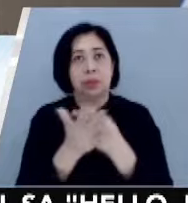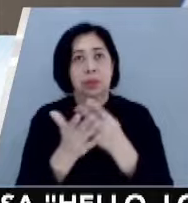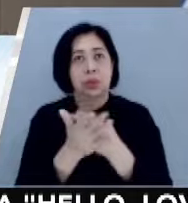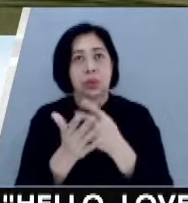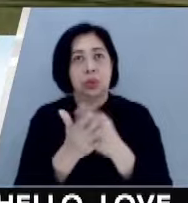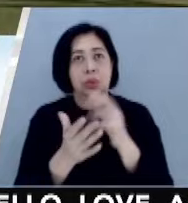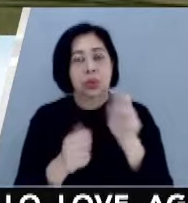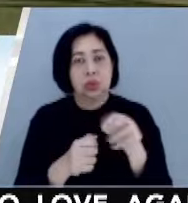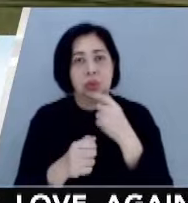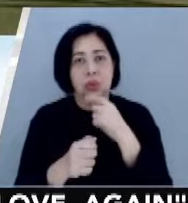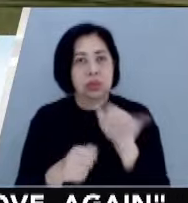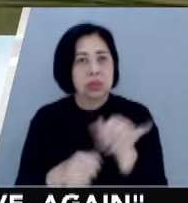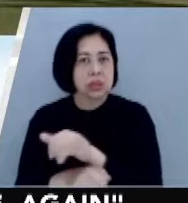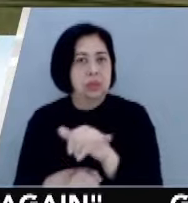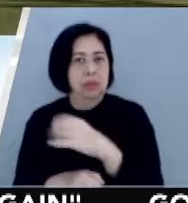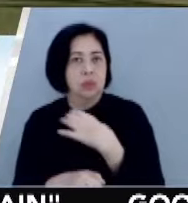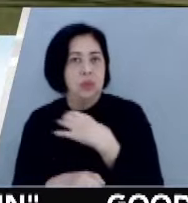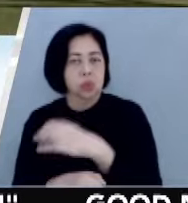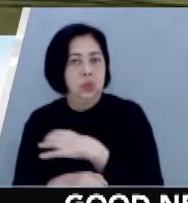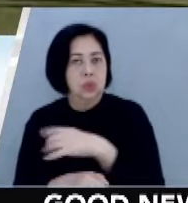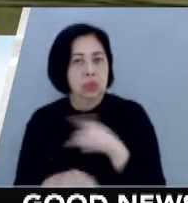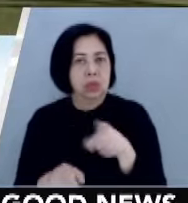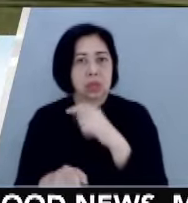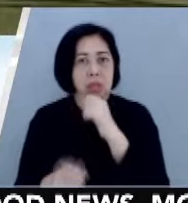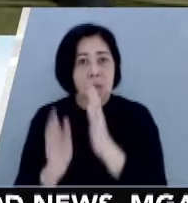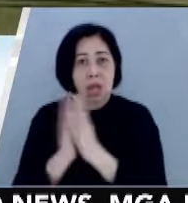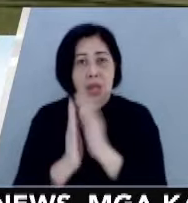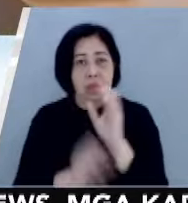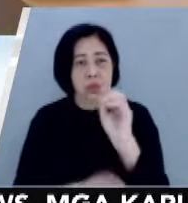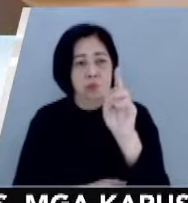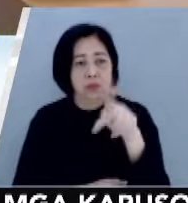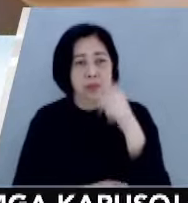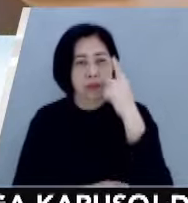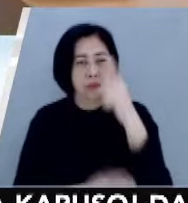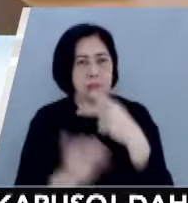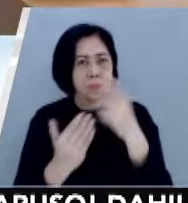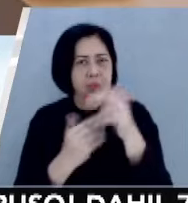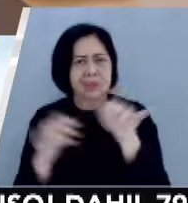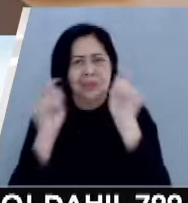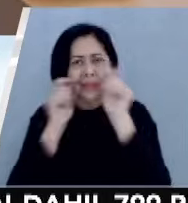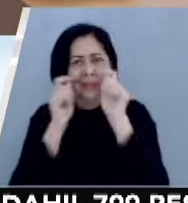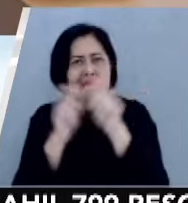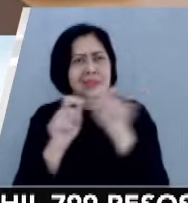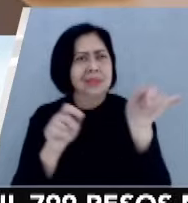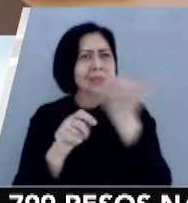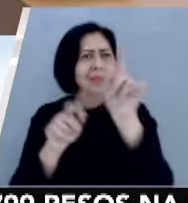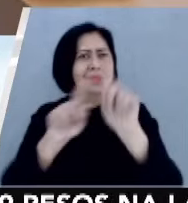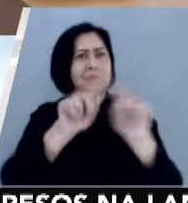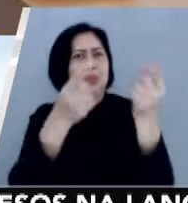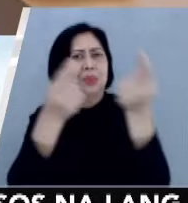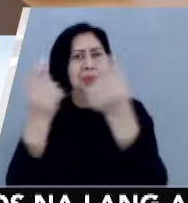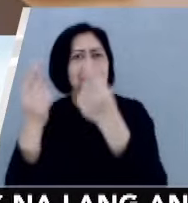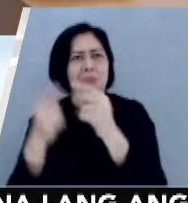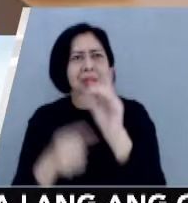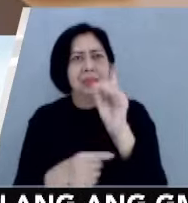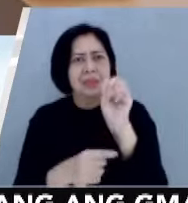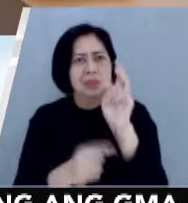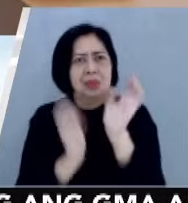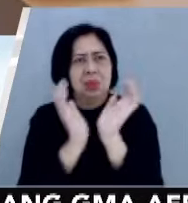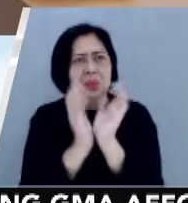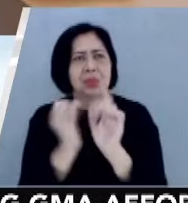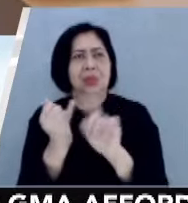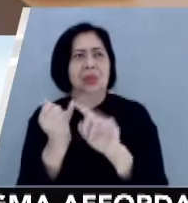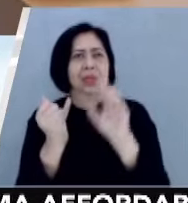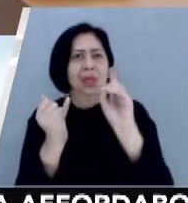Kamara. Ang ilang hinihingi kasi ng OVP ay para sa mga programang pareho lamang sa ginagawa na ng DSWD at DOH. Sabi